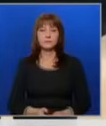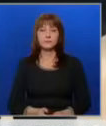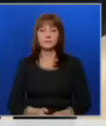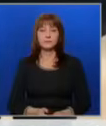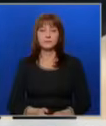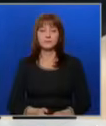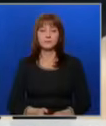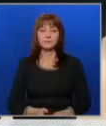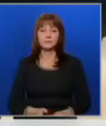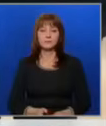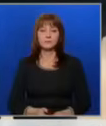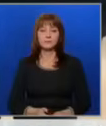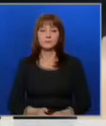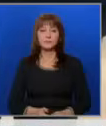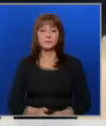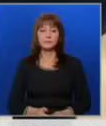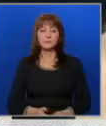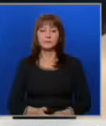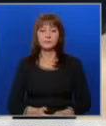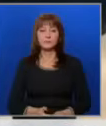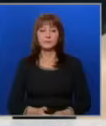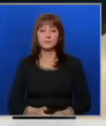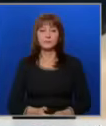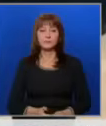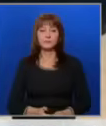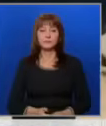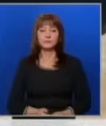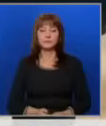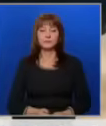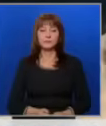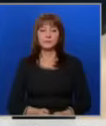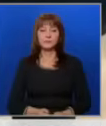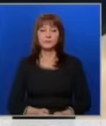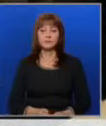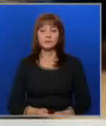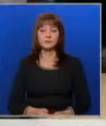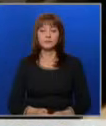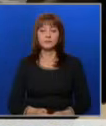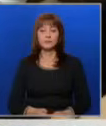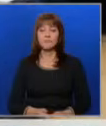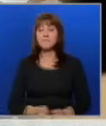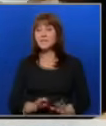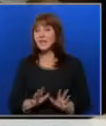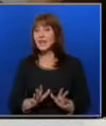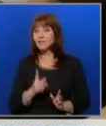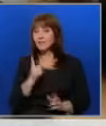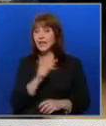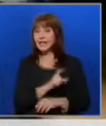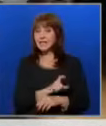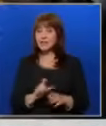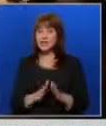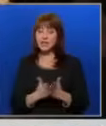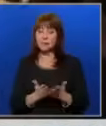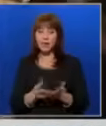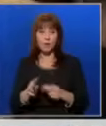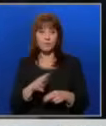Ти нямаш това. Явно е, че за една седмица членовете